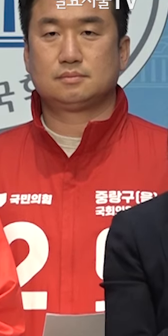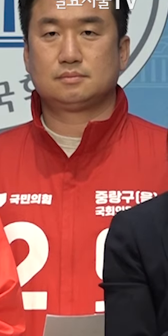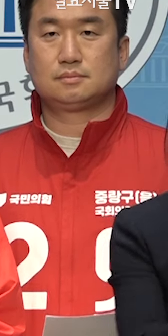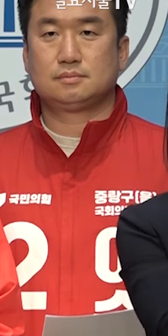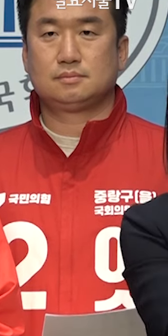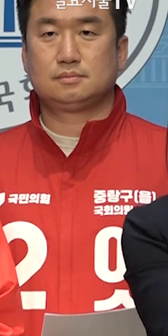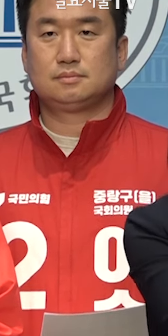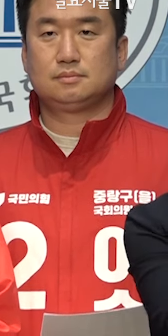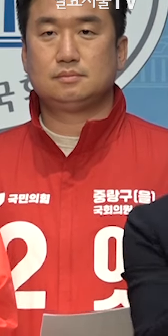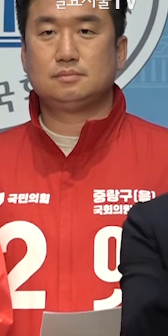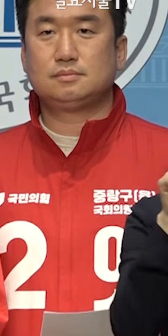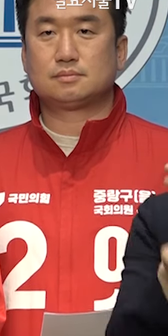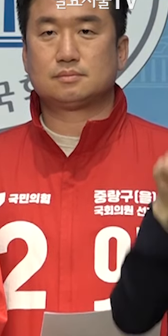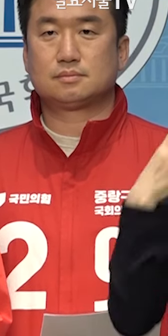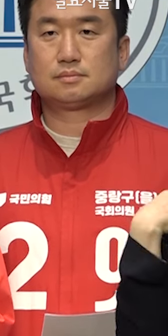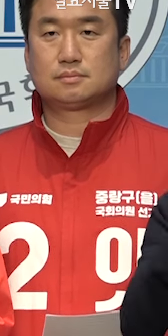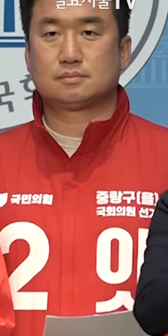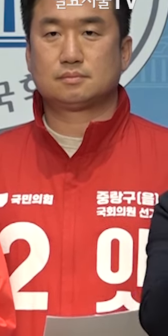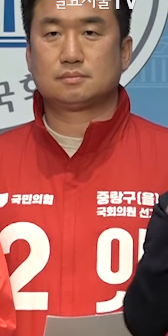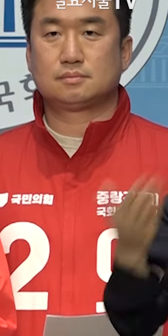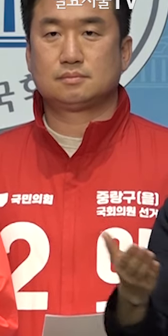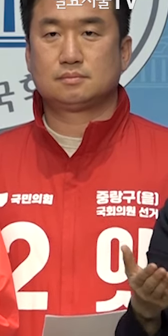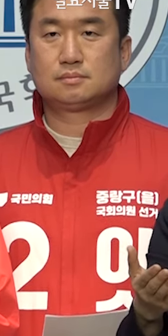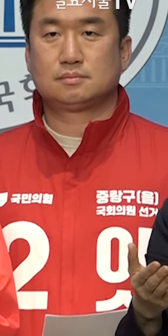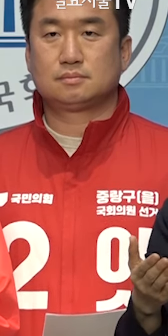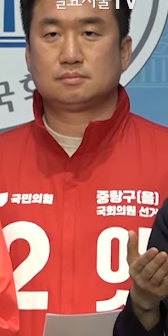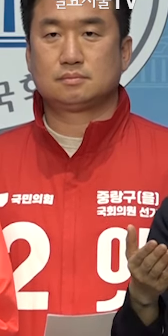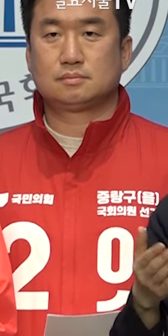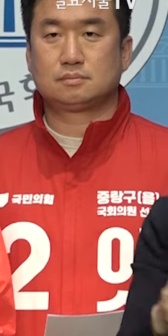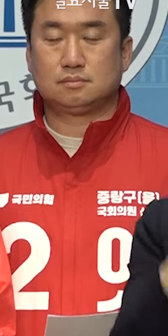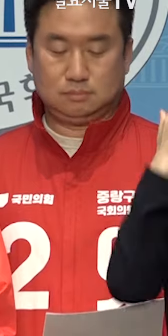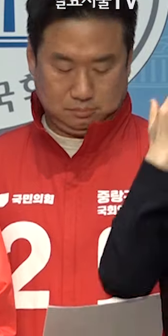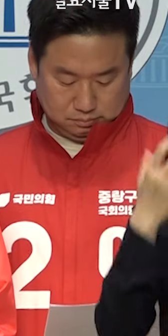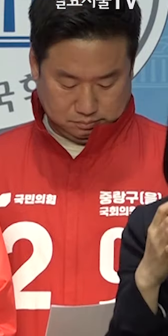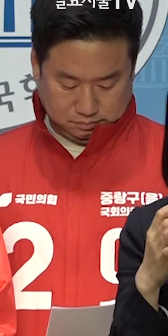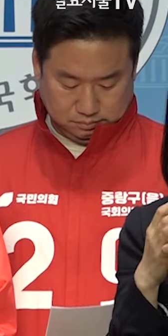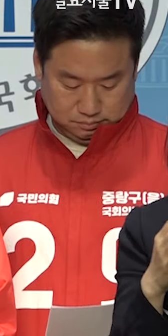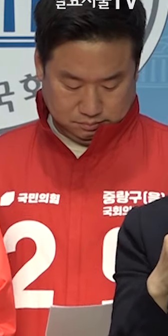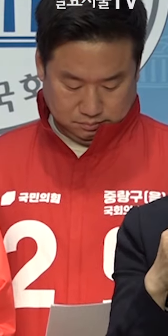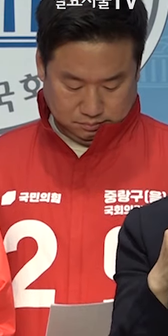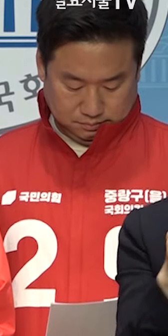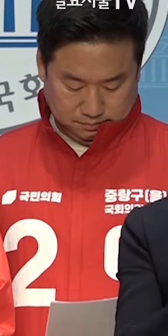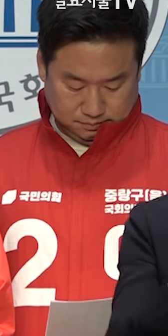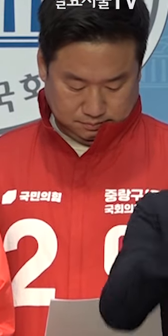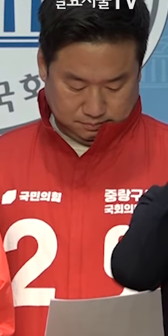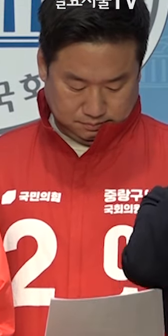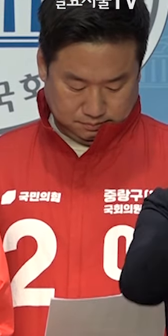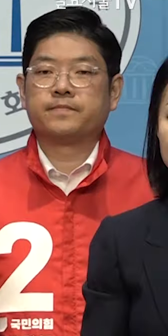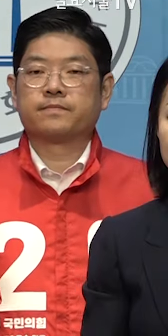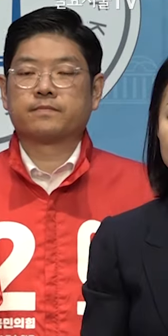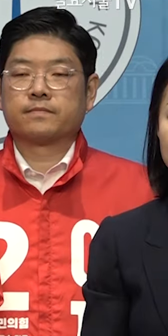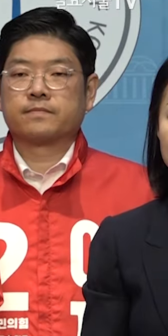통해 윤성 정부를 심판한다고 해서 대한민국이 더